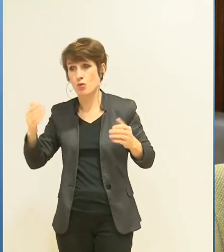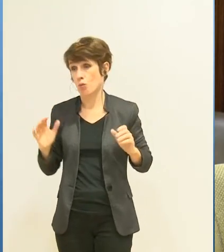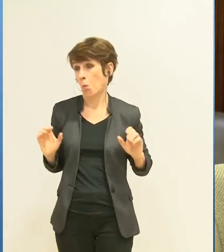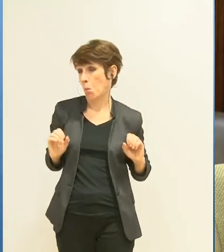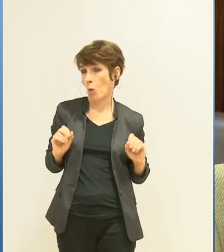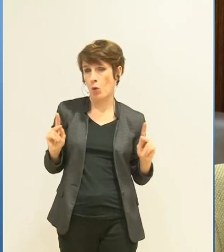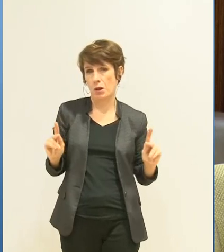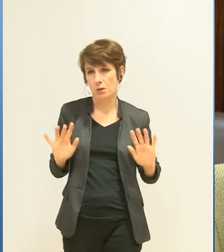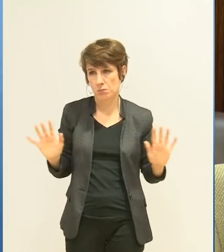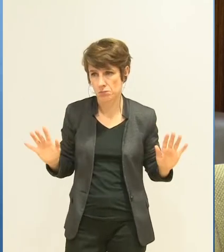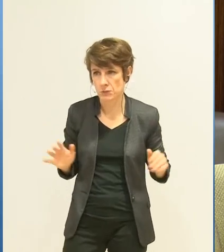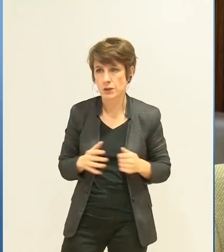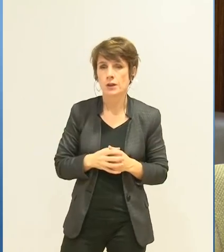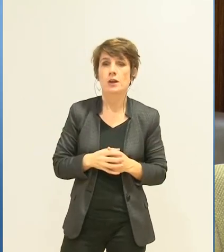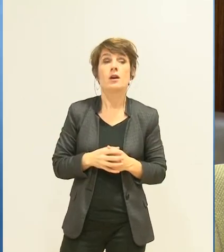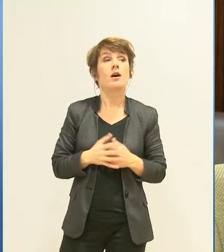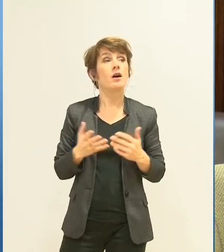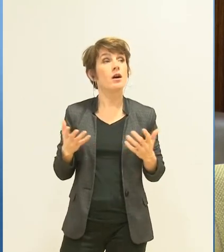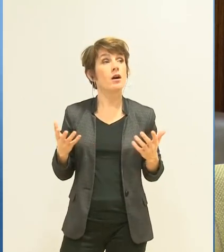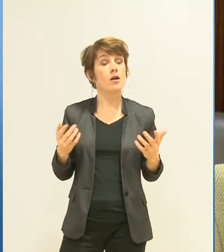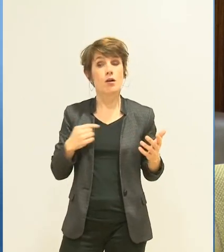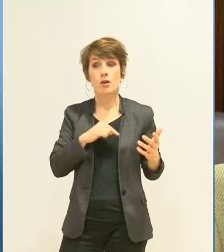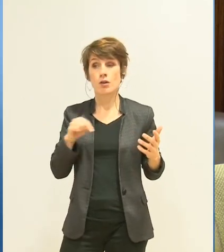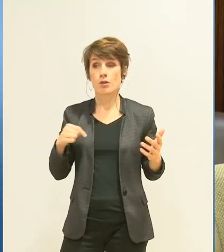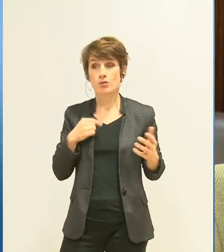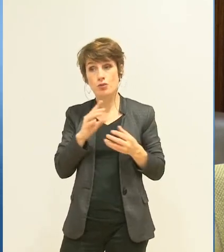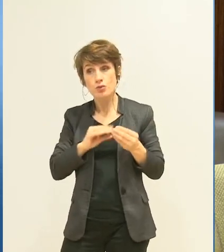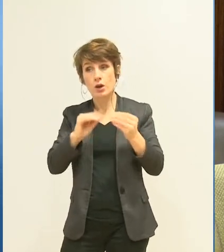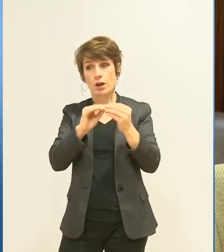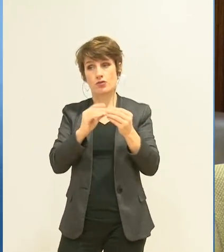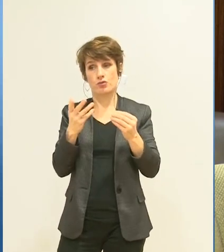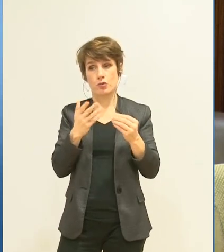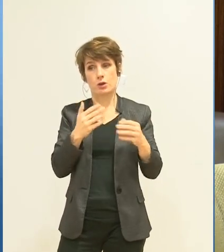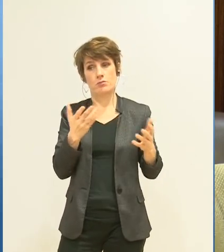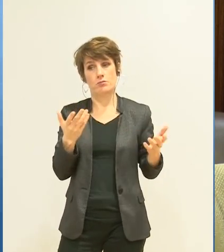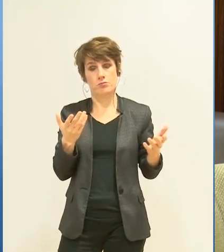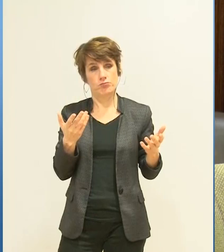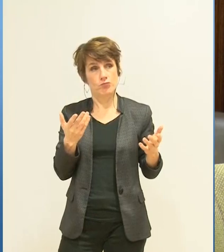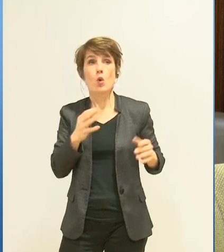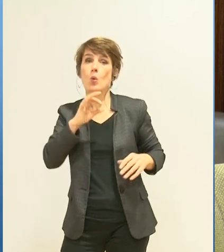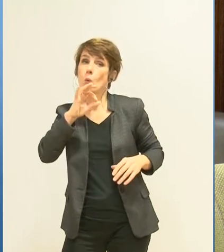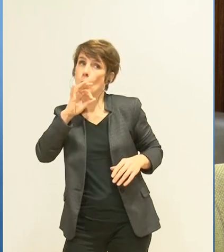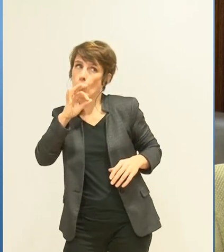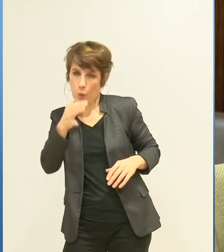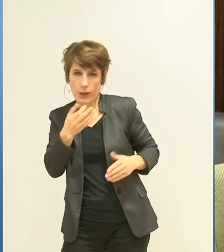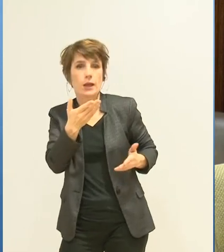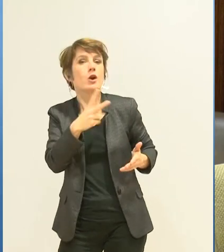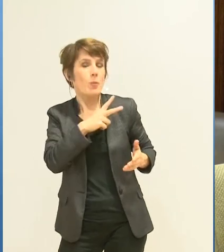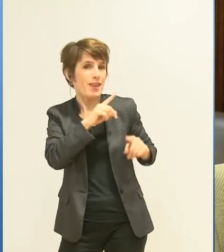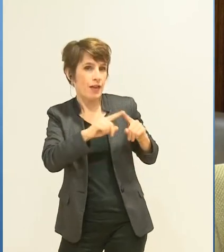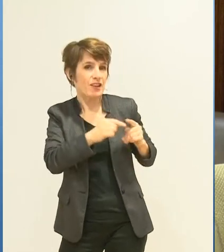simplement nous dirons que pour compléter le propos certain équilibre se sont améliorées peut-être certainement